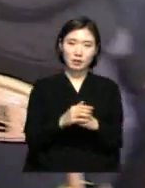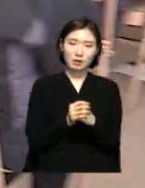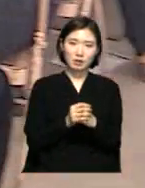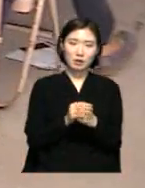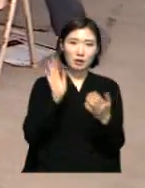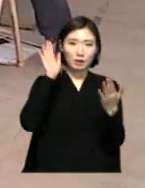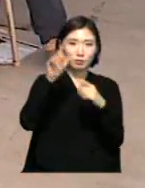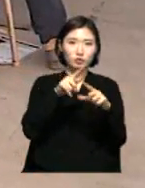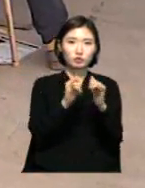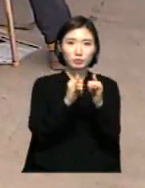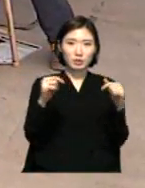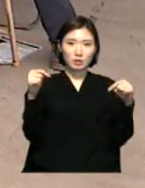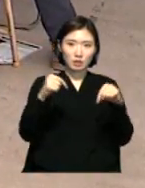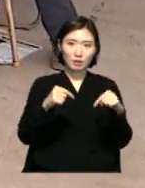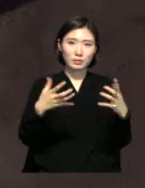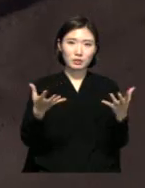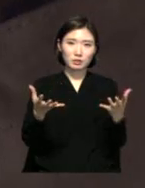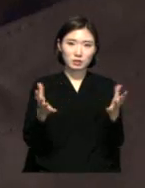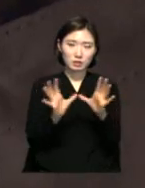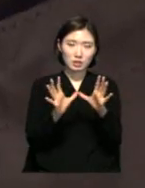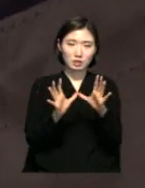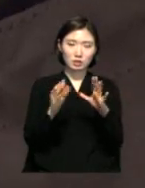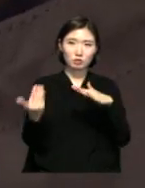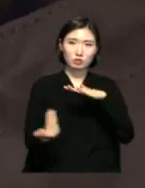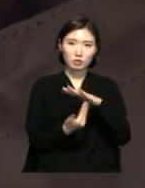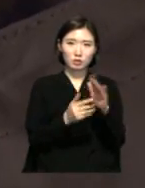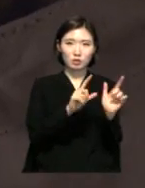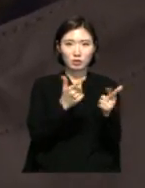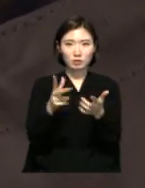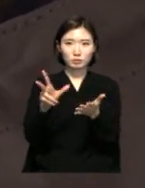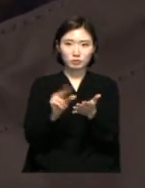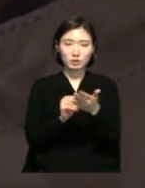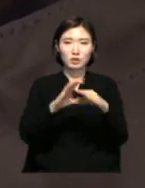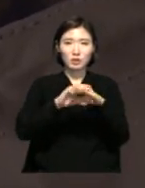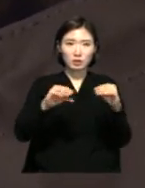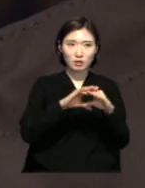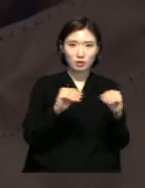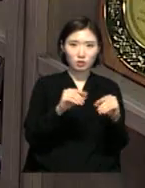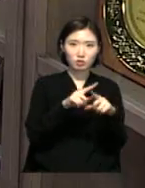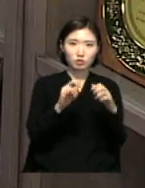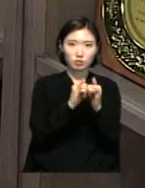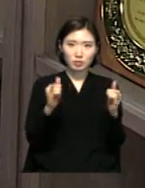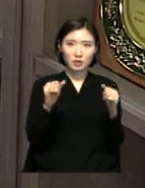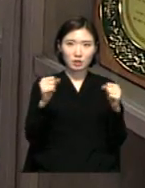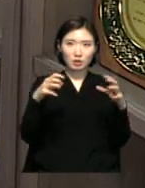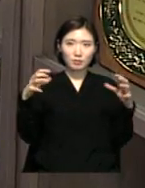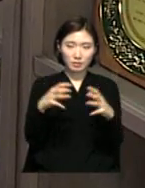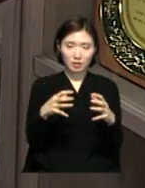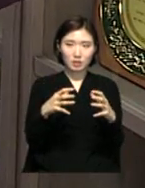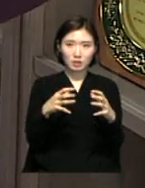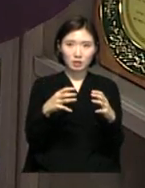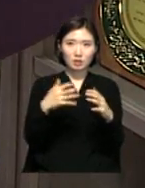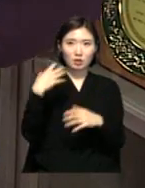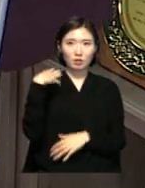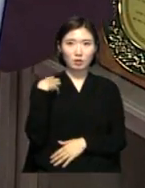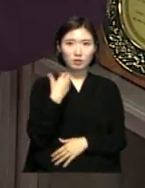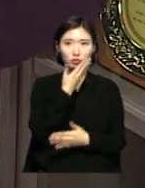대해서는 앞으로 주민 협의체를 구성해 여러 가지 문제들을 풀어나갈 것이라며 주민 협의체 역할의 중요성을